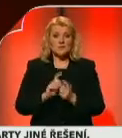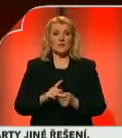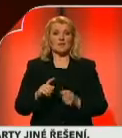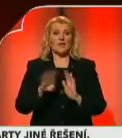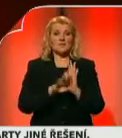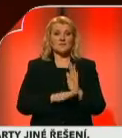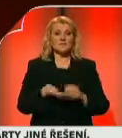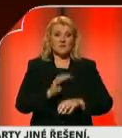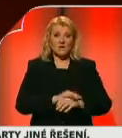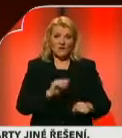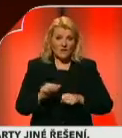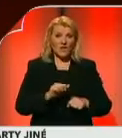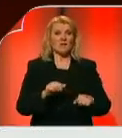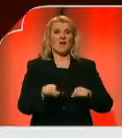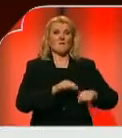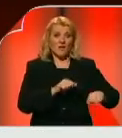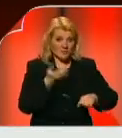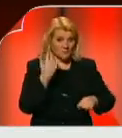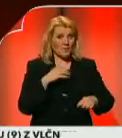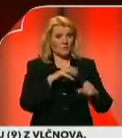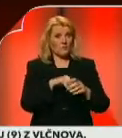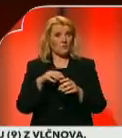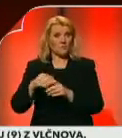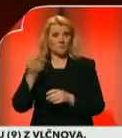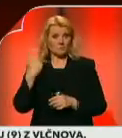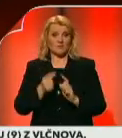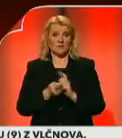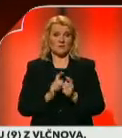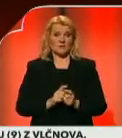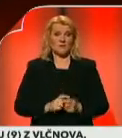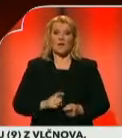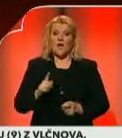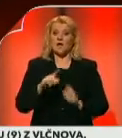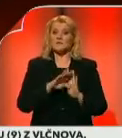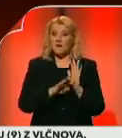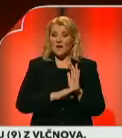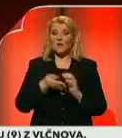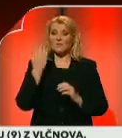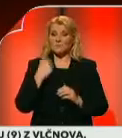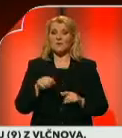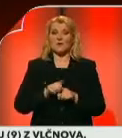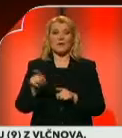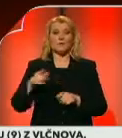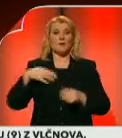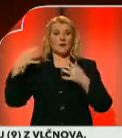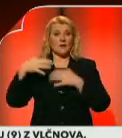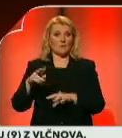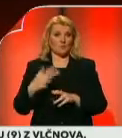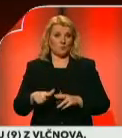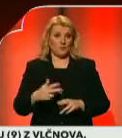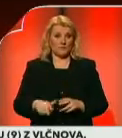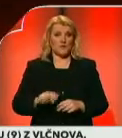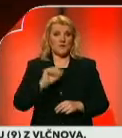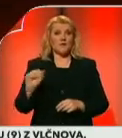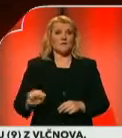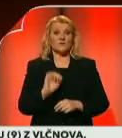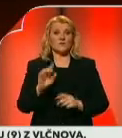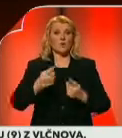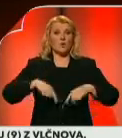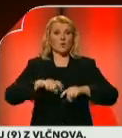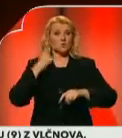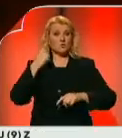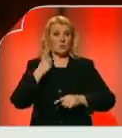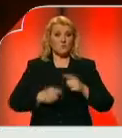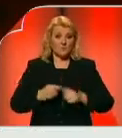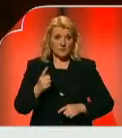tak projednáním vlády. A kromě toho, ten zákon byl velmi výrazně upraven v poslanecké sněmovně výborem pro sociální politiku